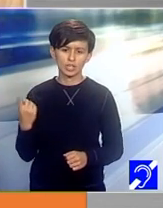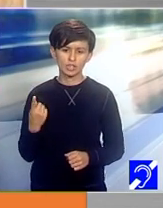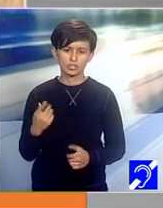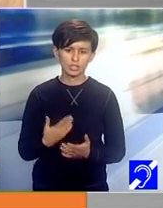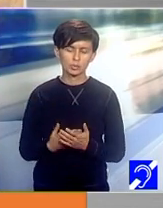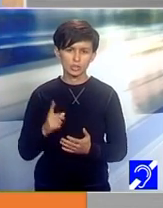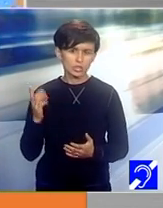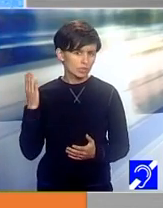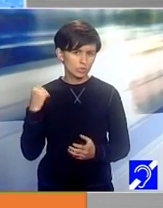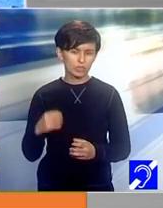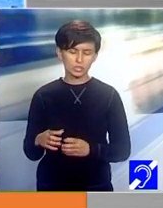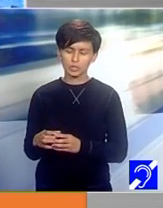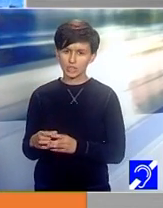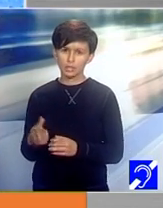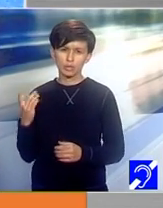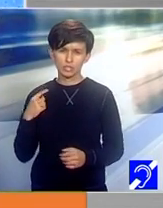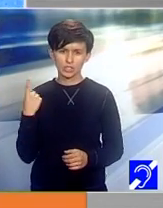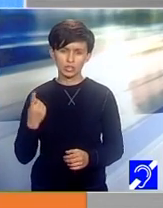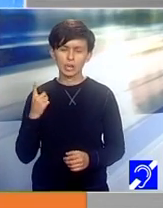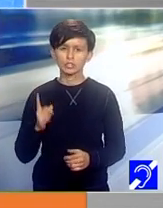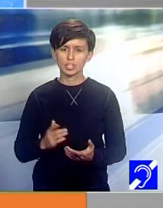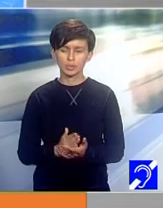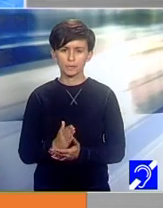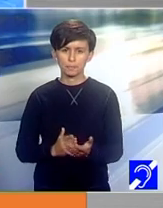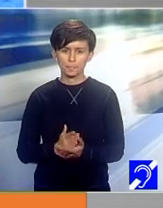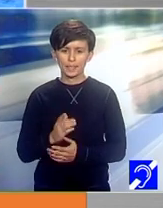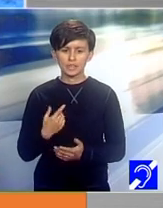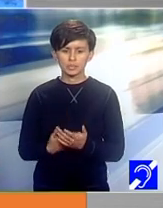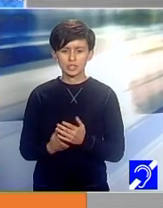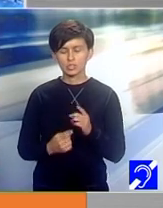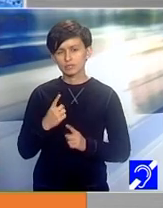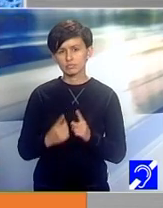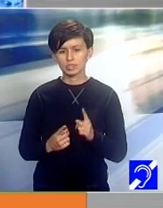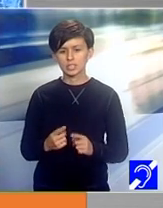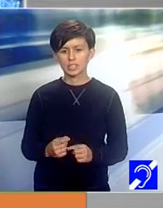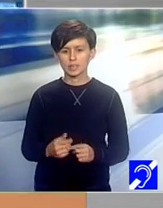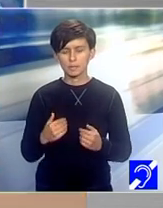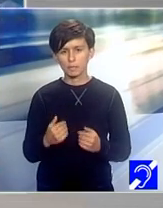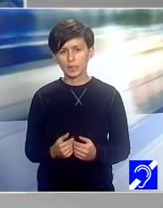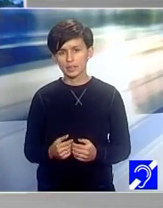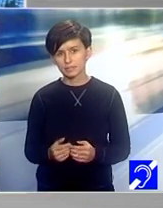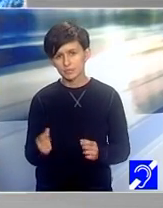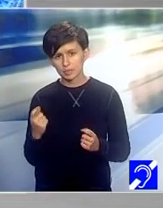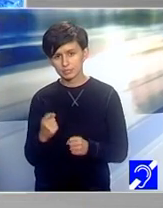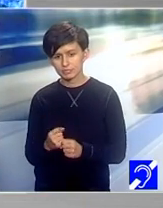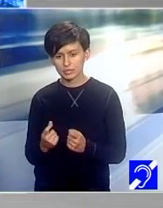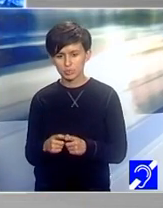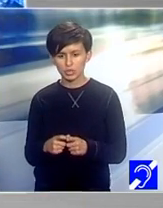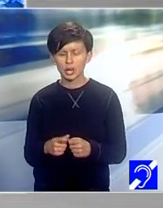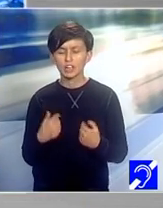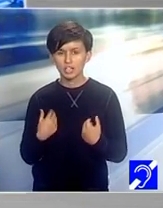al unui întreg oraș, trebuie dus mai departe, pentru că dacă ne-am oprit cu adevărat, atunci am pierde. Însă suntem exact în momentul în